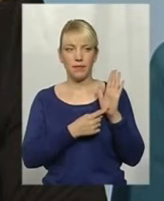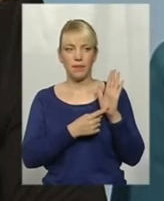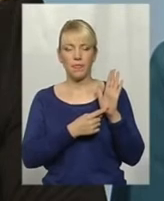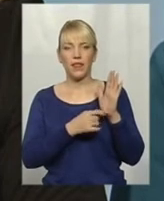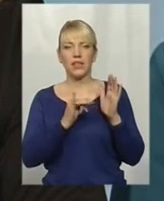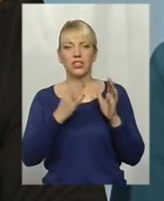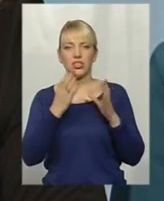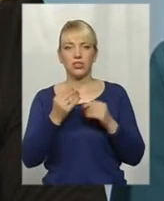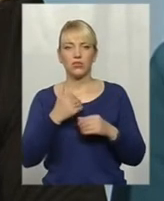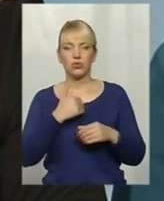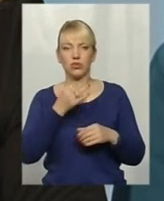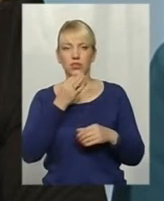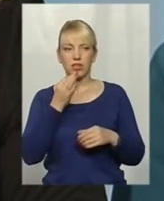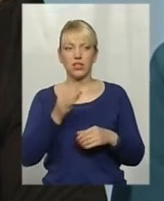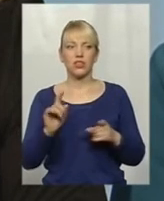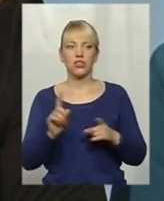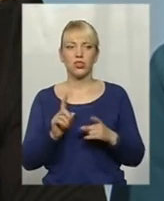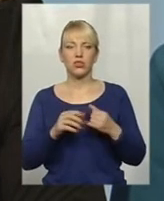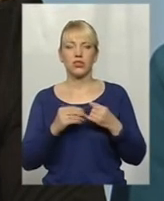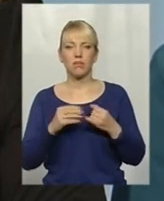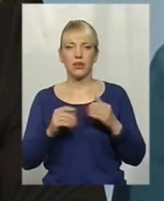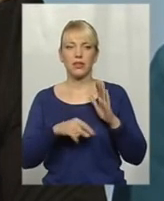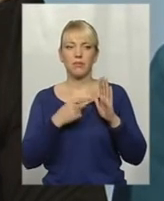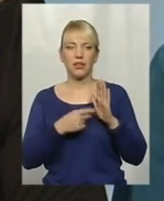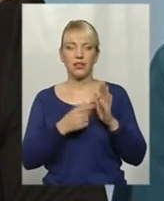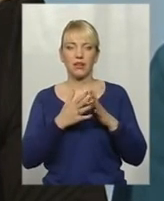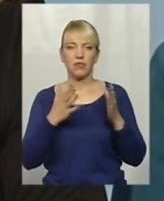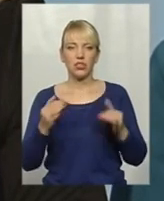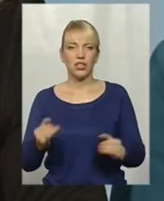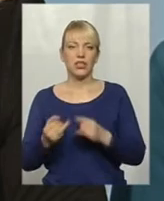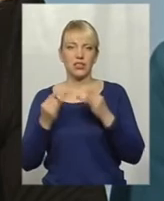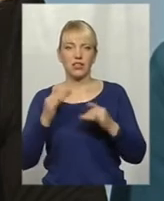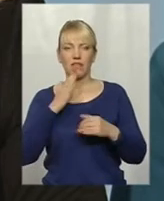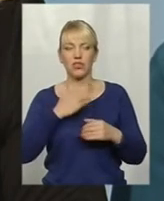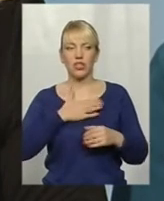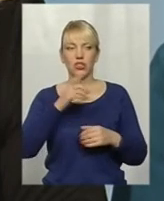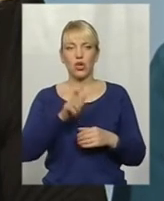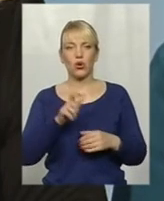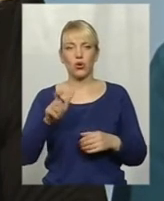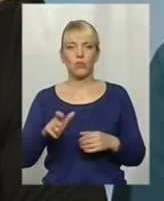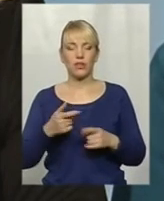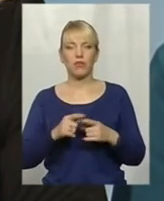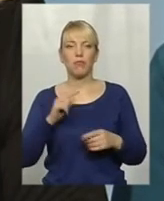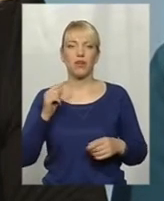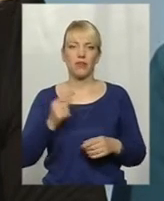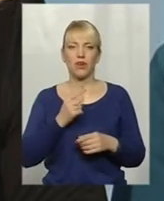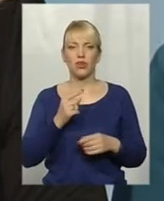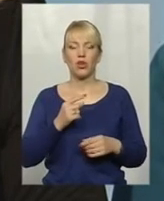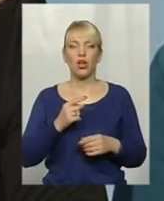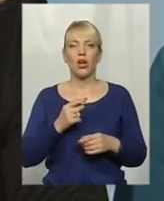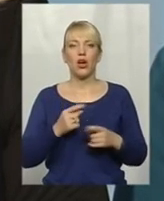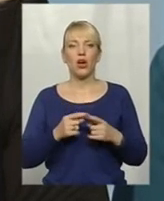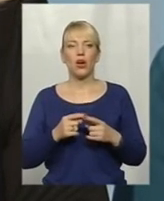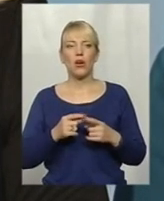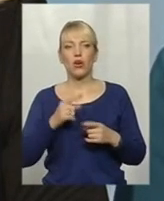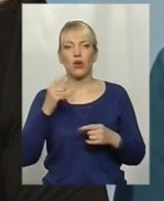Одночасно хочу сказати, що земельні питання, вони найбільше цікавлять наших громадян якраз з точки зору первинної правової допомоги, бо до